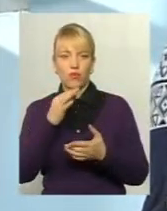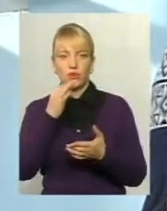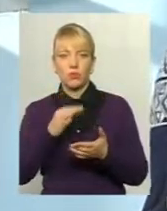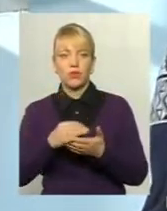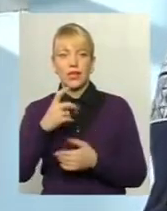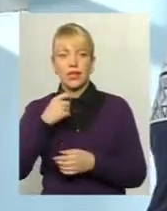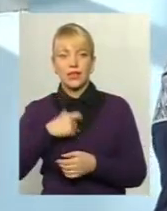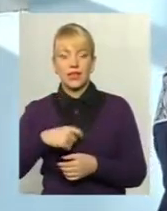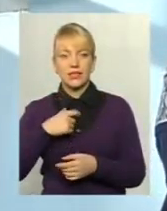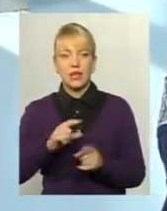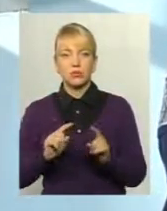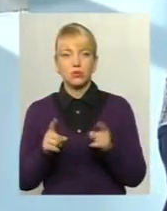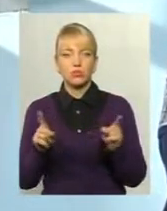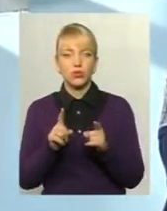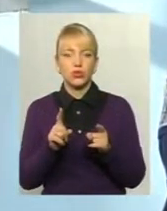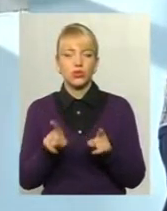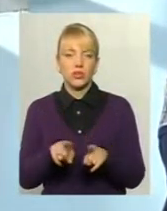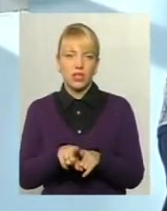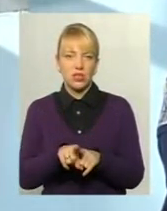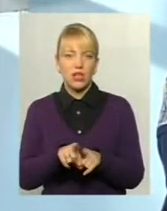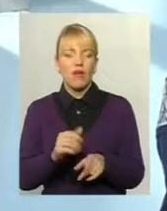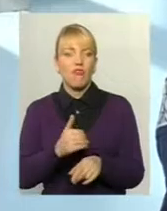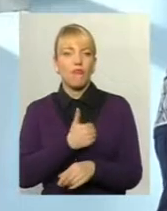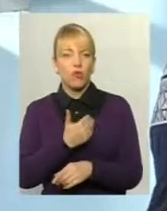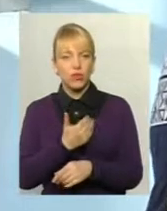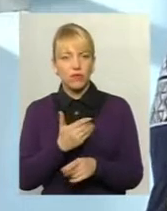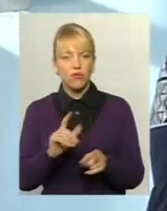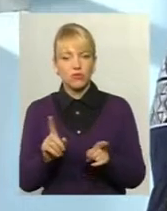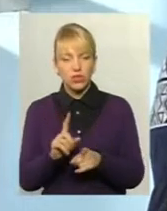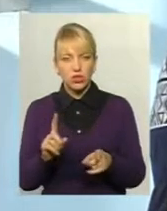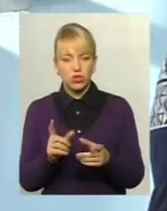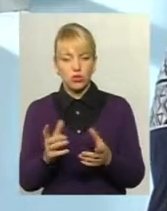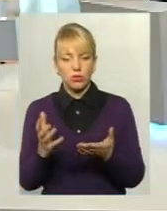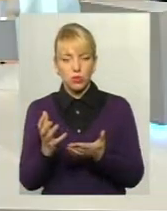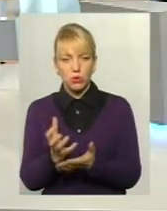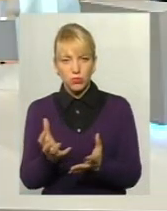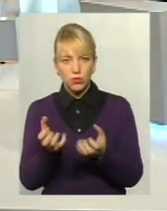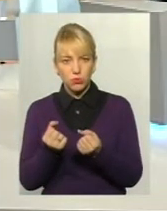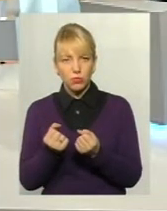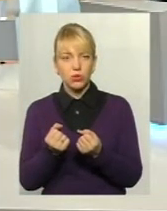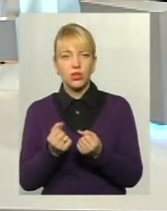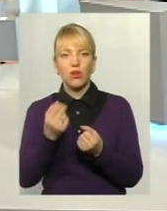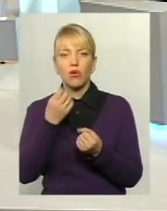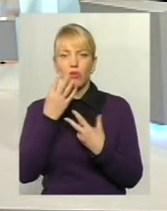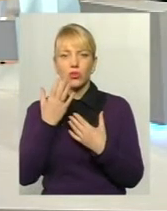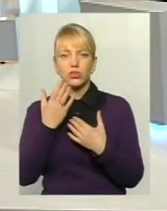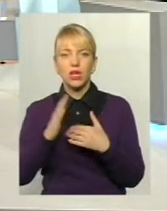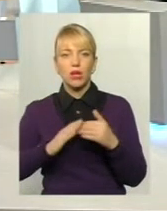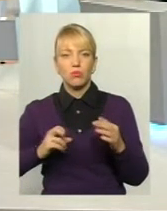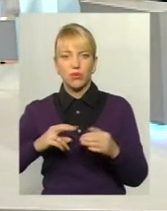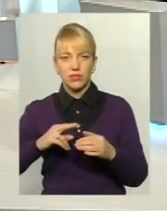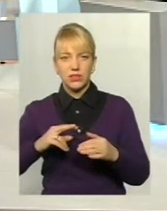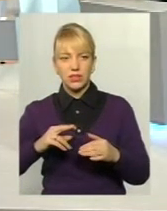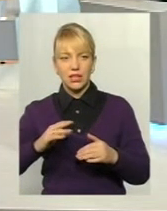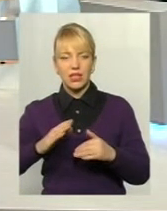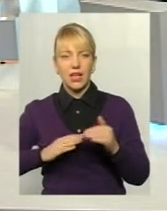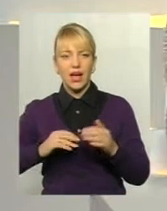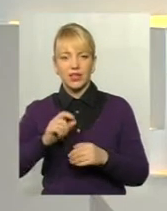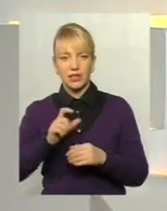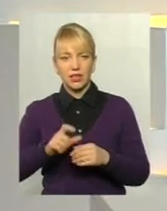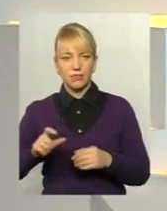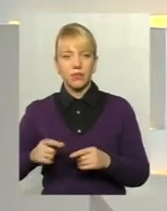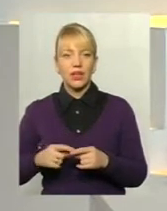на себе, тому що він теж вмотивований здобути хороші професійні кадри для подальшого розвитку. З третьої сторони,